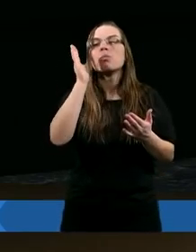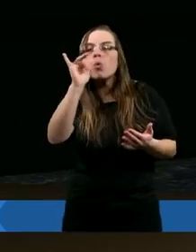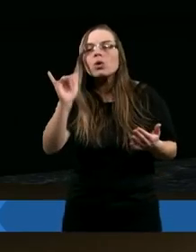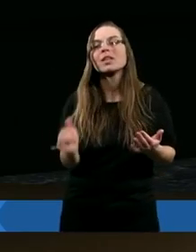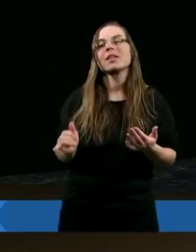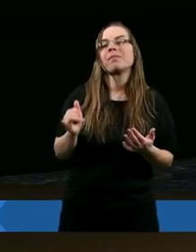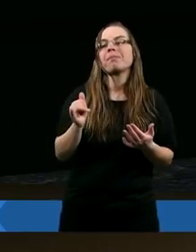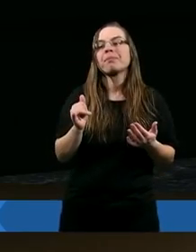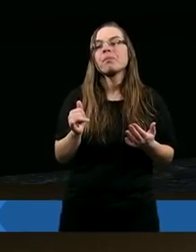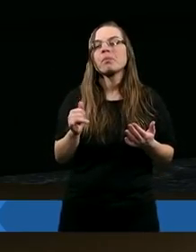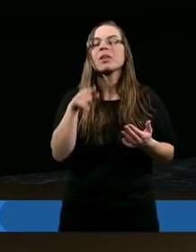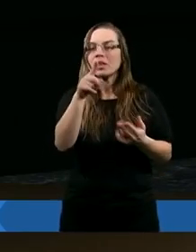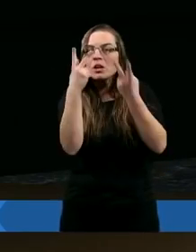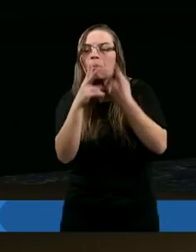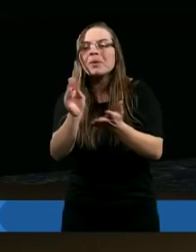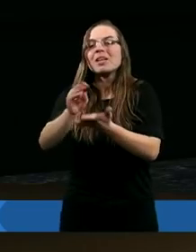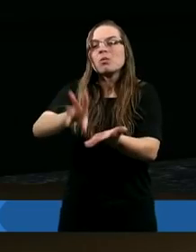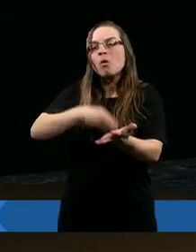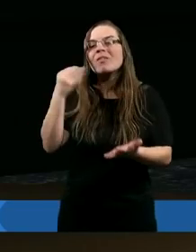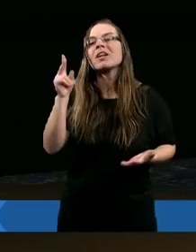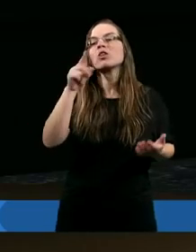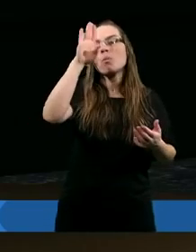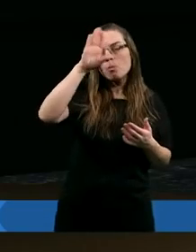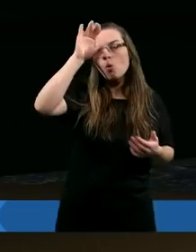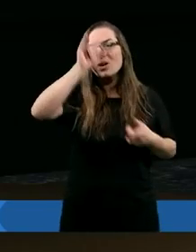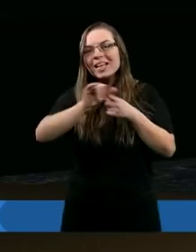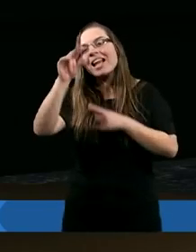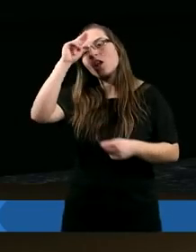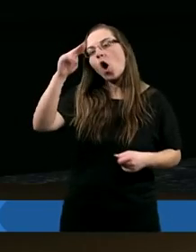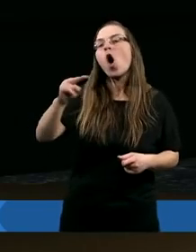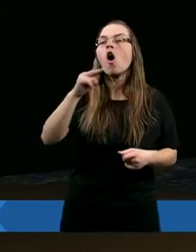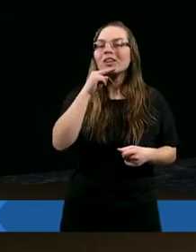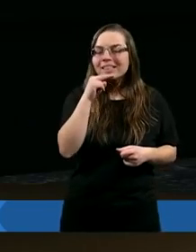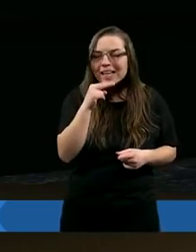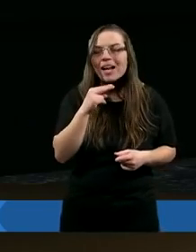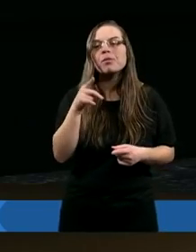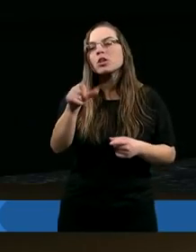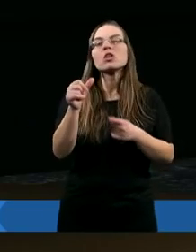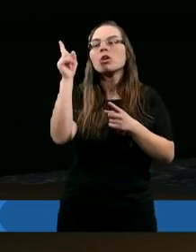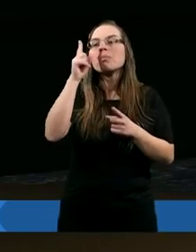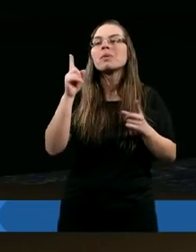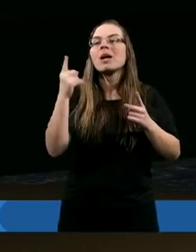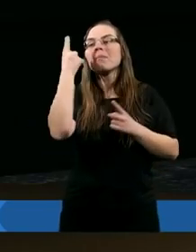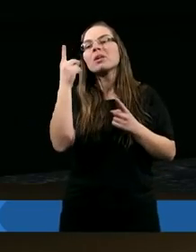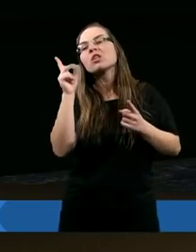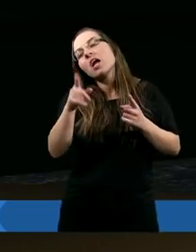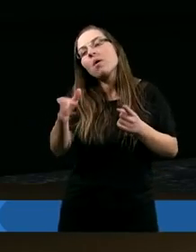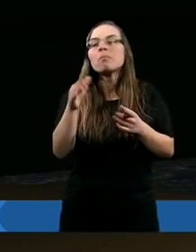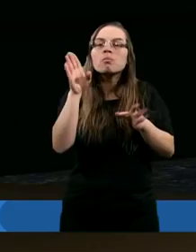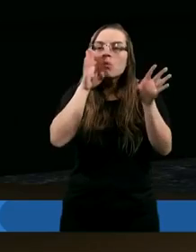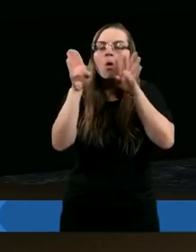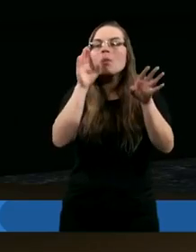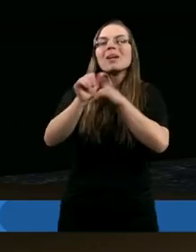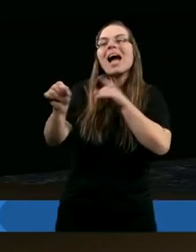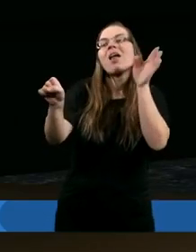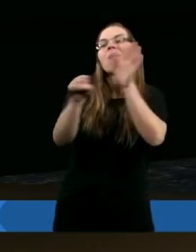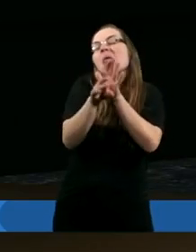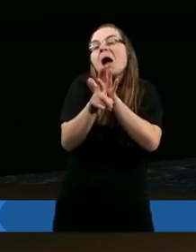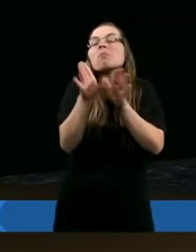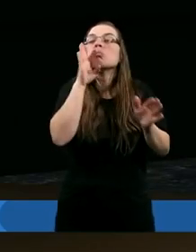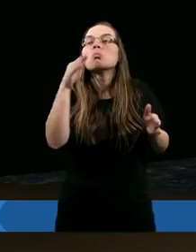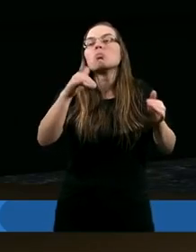jeśli czyta Pismo Święte, że Bóg jest ojcem, no to myśli, że jest podobny w takim razie do Jego